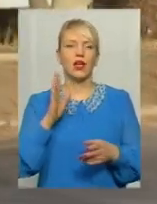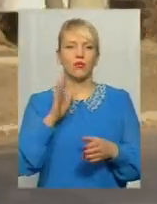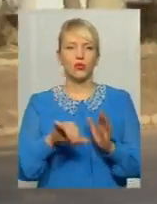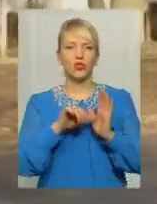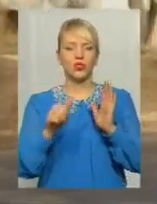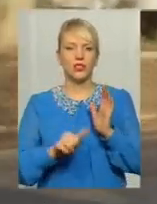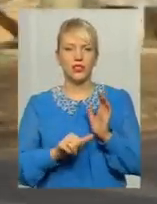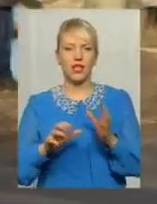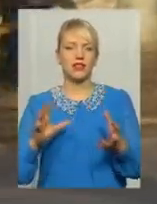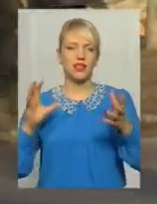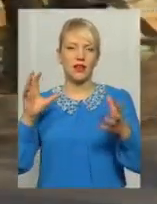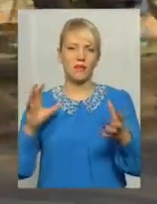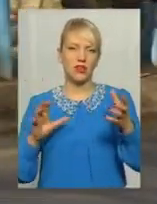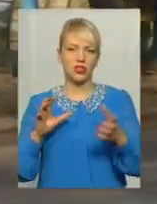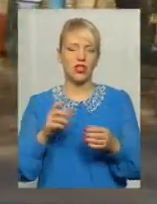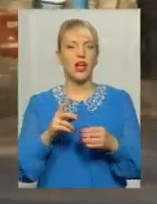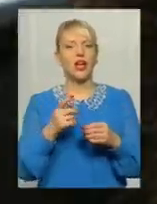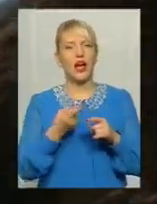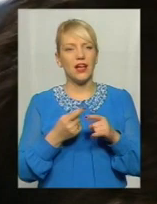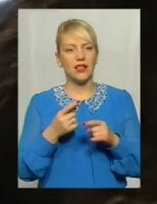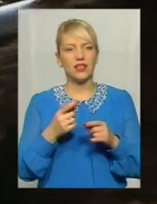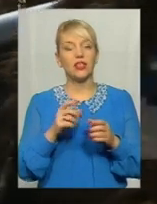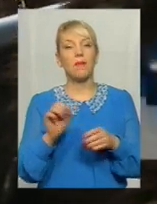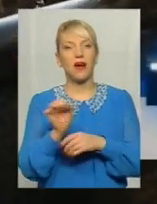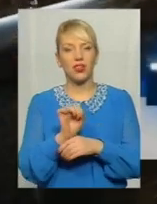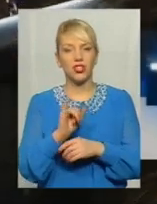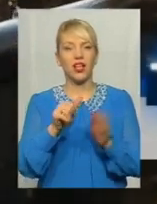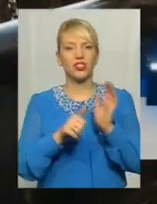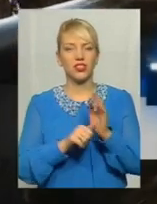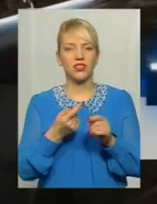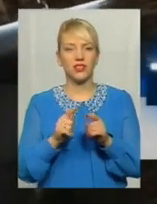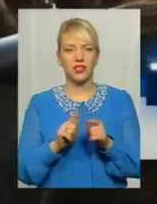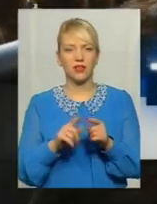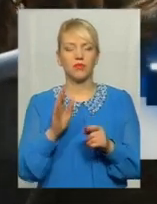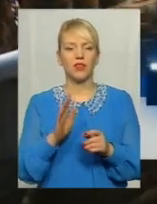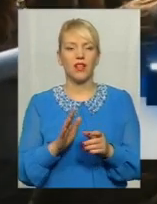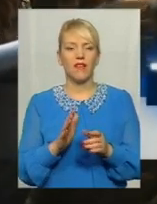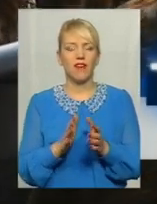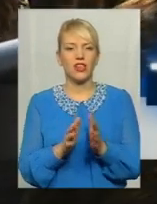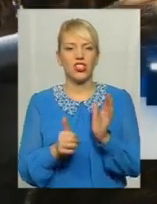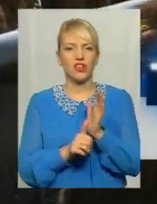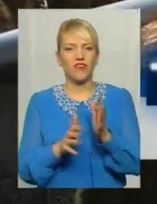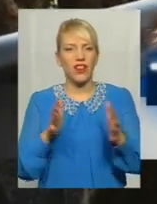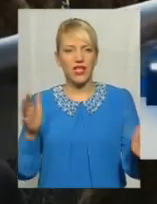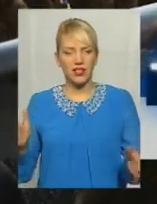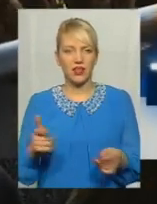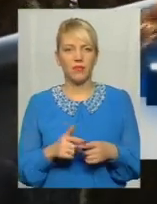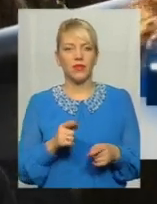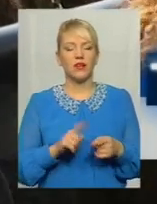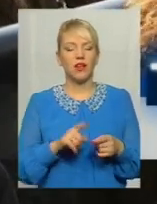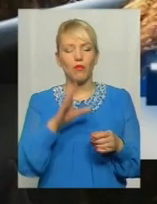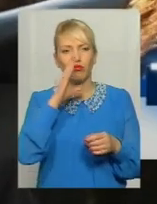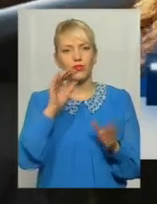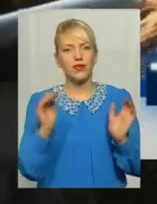машин. 6 з них – це великі автобуси. В тому проблема, що бус маленький, людей багато, просто не